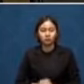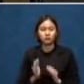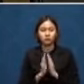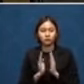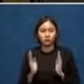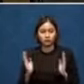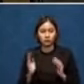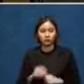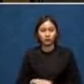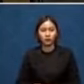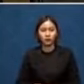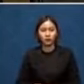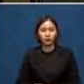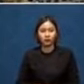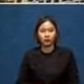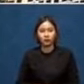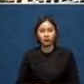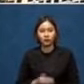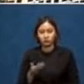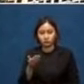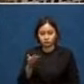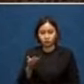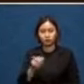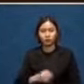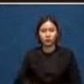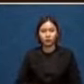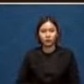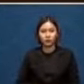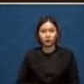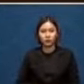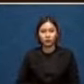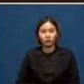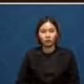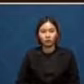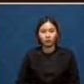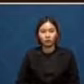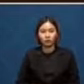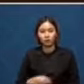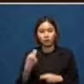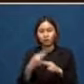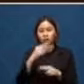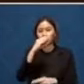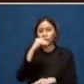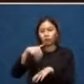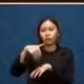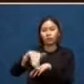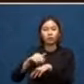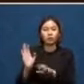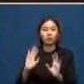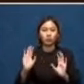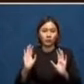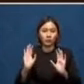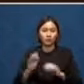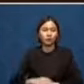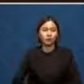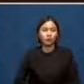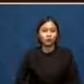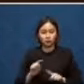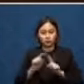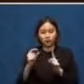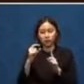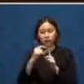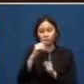ครับคุณทวินเปลี่ยนสีครับถึงแม้ว่าจะไม่ได้เอ่ยชื่อบุคคลข้างนอกแต่ว่าคำพูดก็